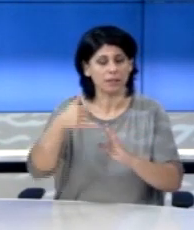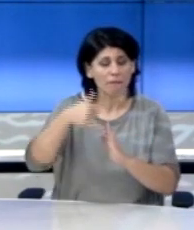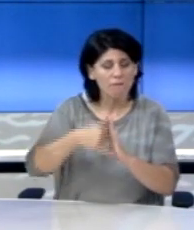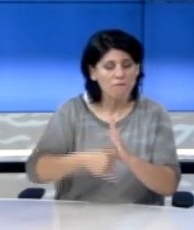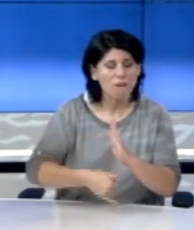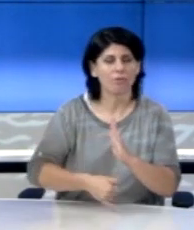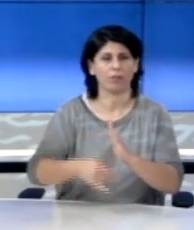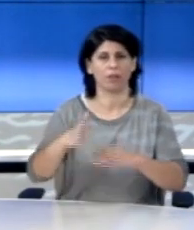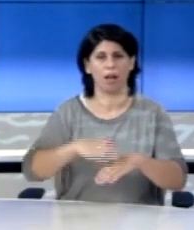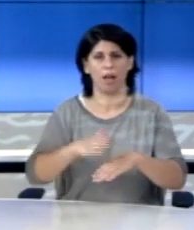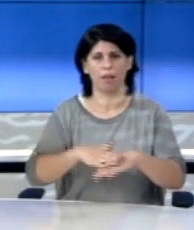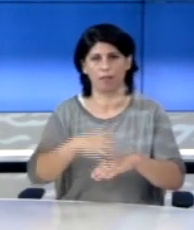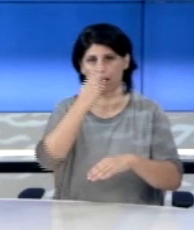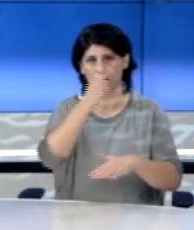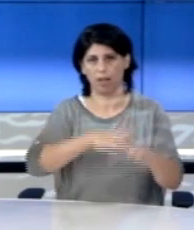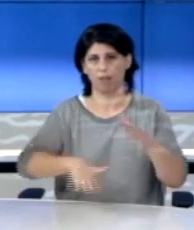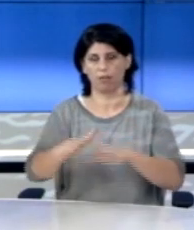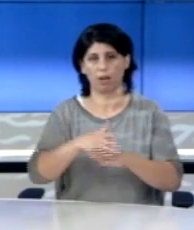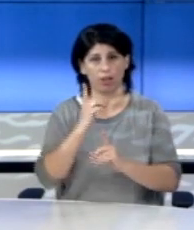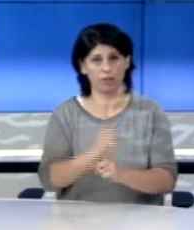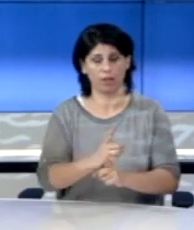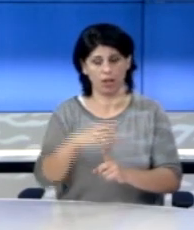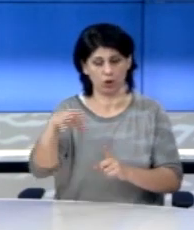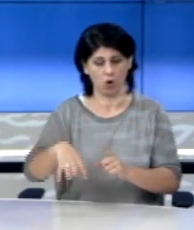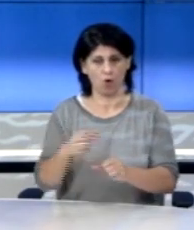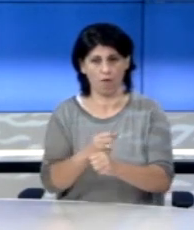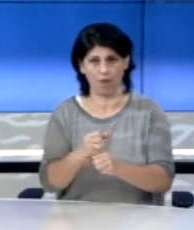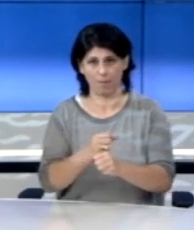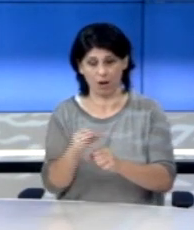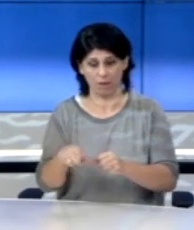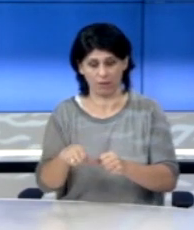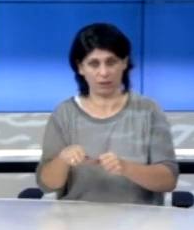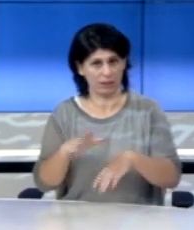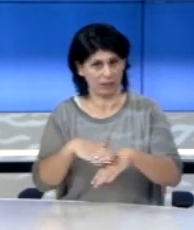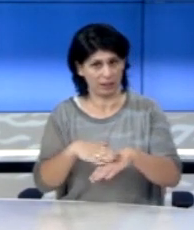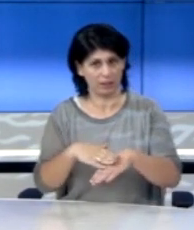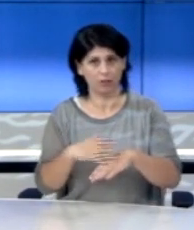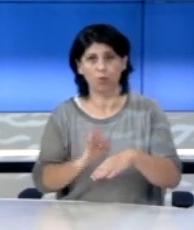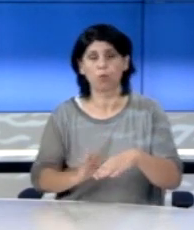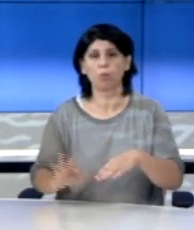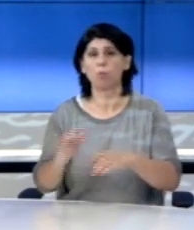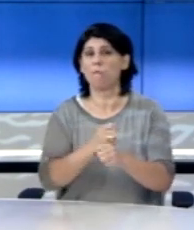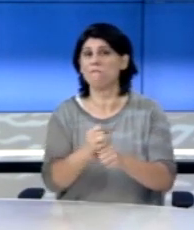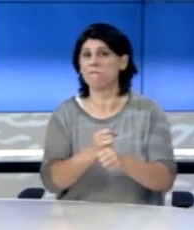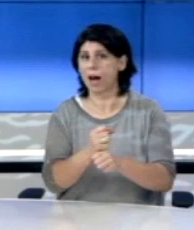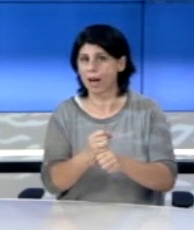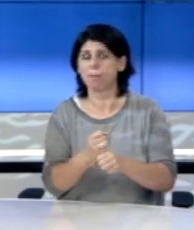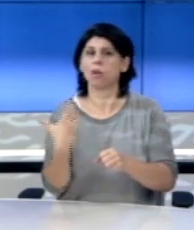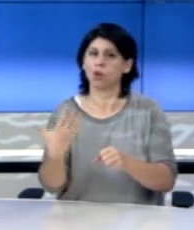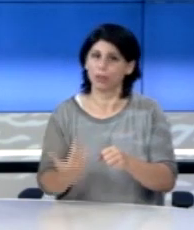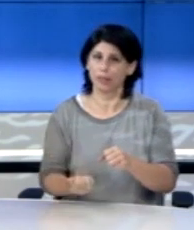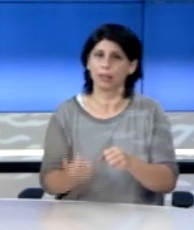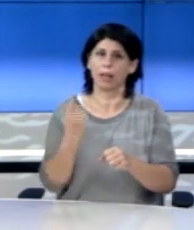σκανδάλων, ειδικά στο χώρο του φαρμάκου. Και αυτές οι αιτίες βρίσκονται στο ότι το φάρμακο